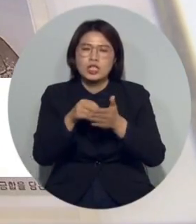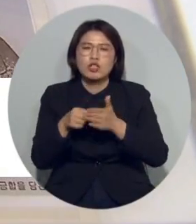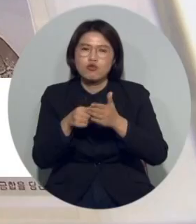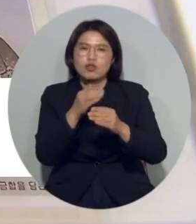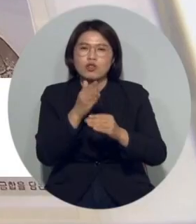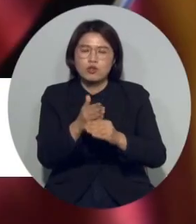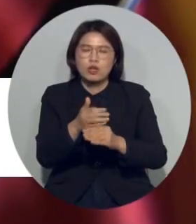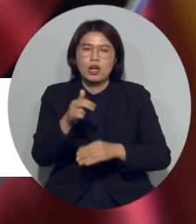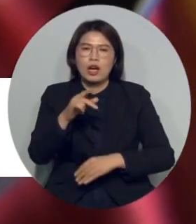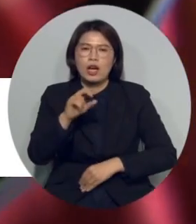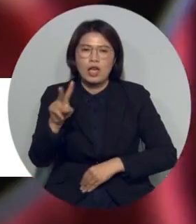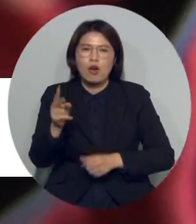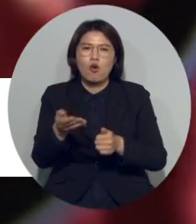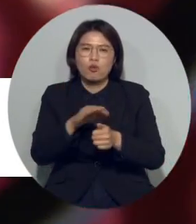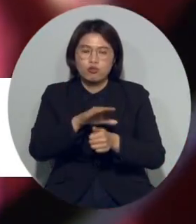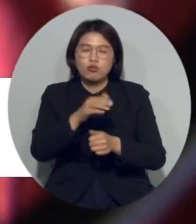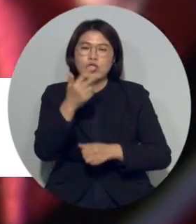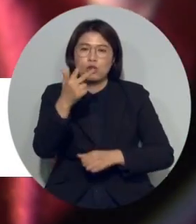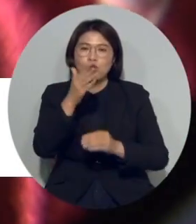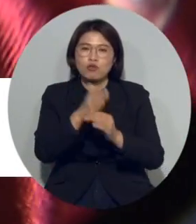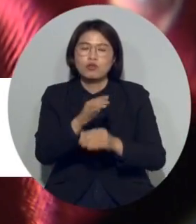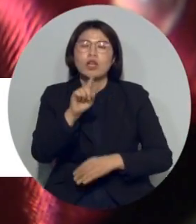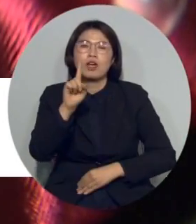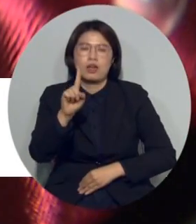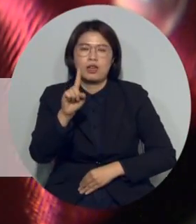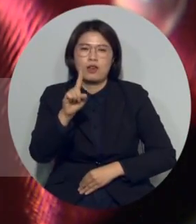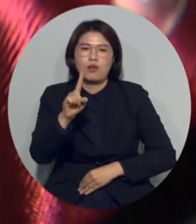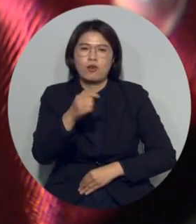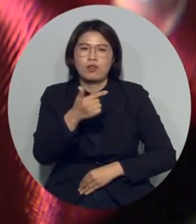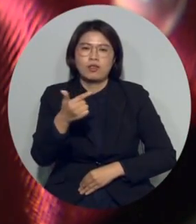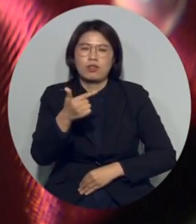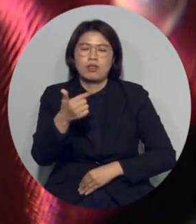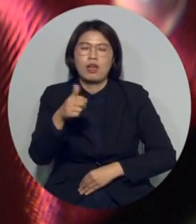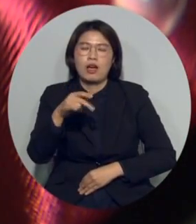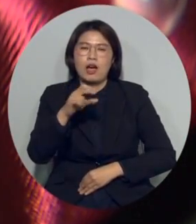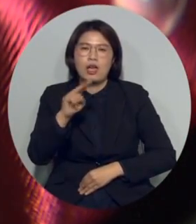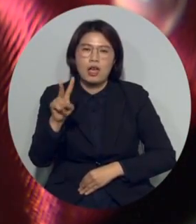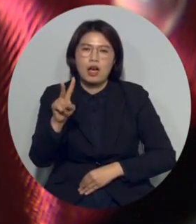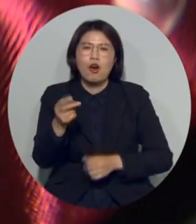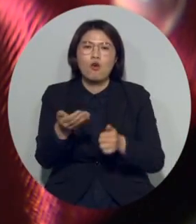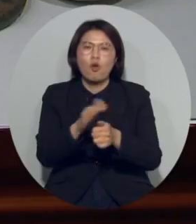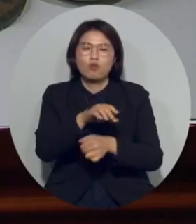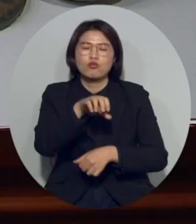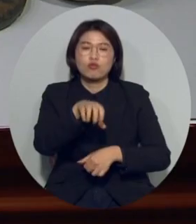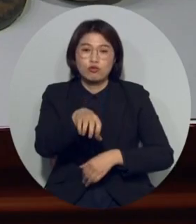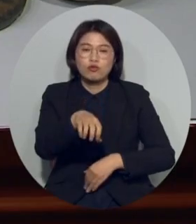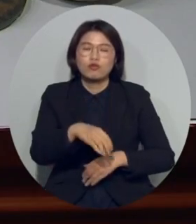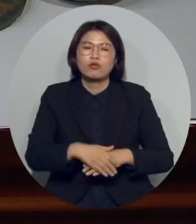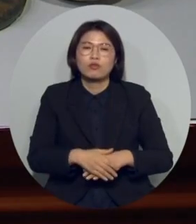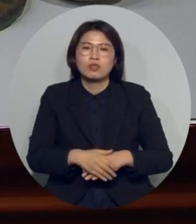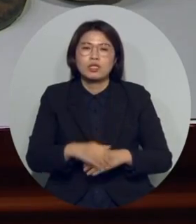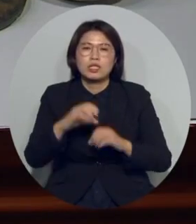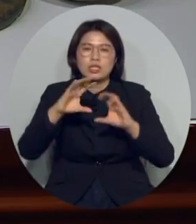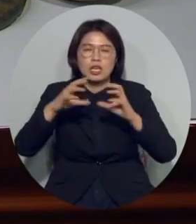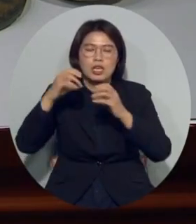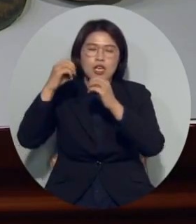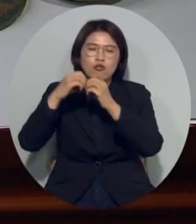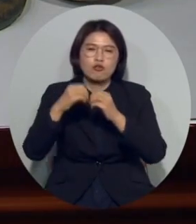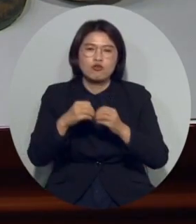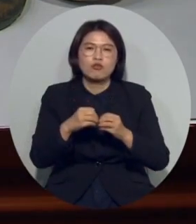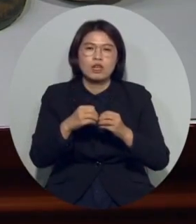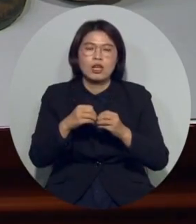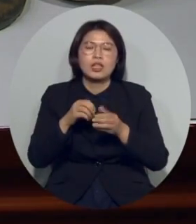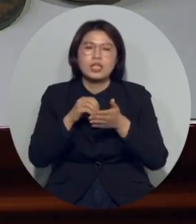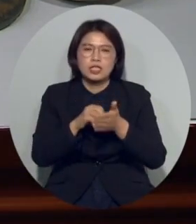가야 고분군 7 개 중의 하나로 대가야 지배층의 주요 고분군 으로 알려져 있는데 세계유산 등재 여부는